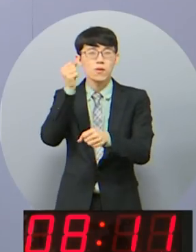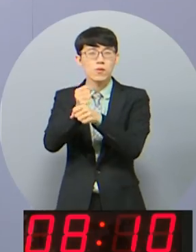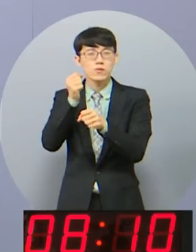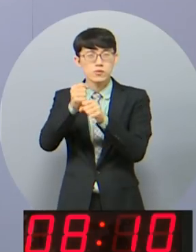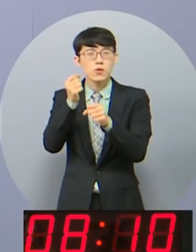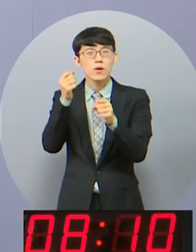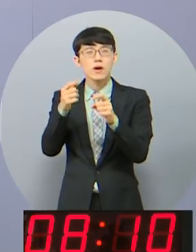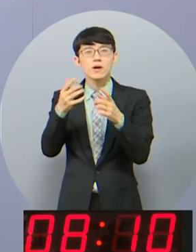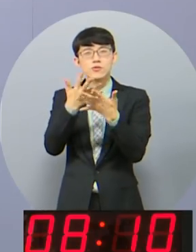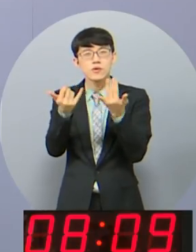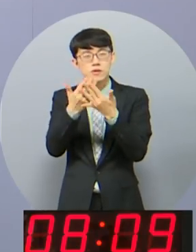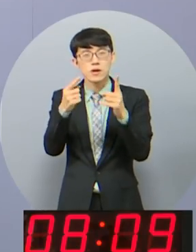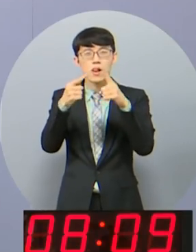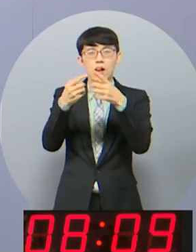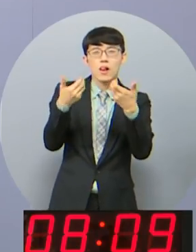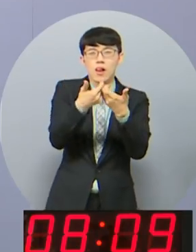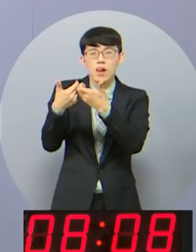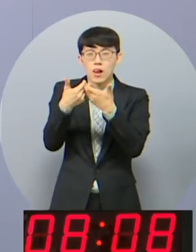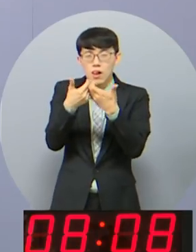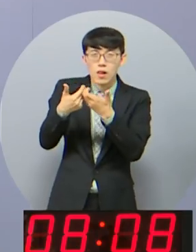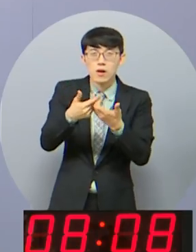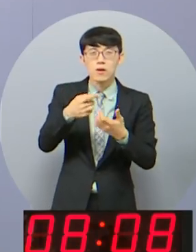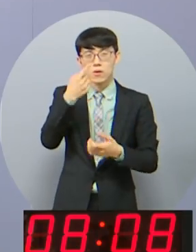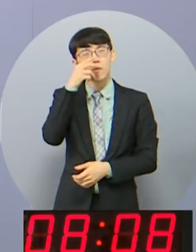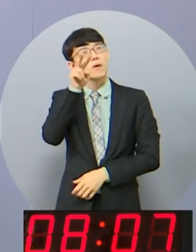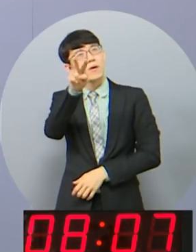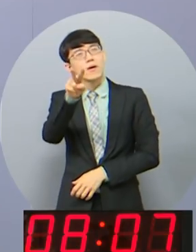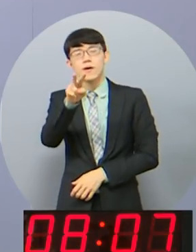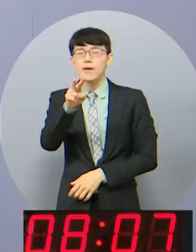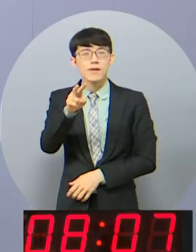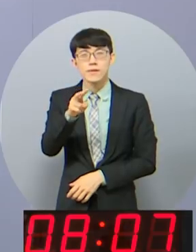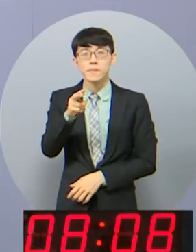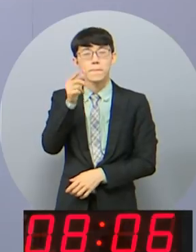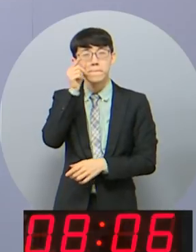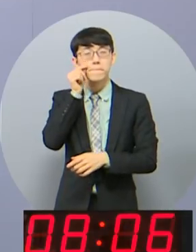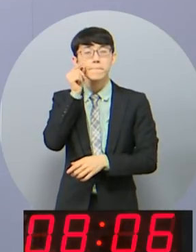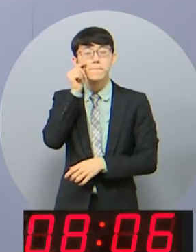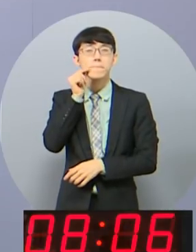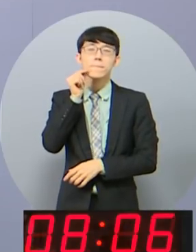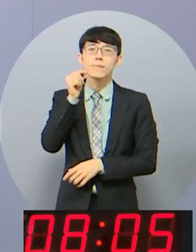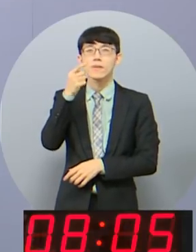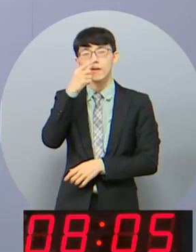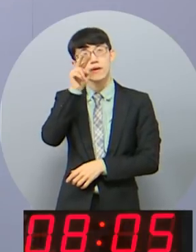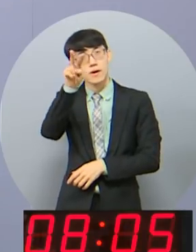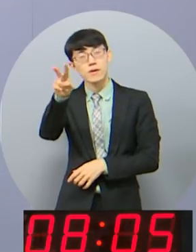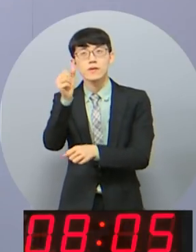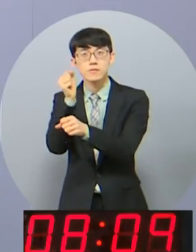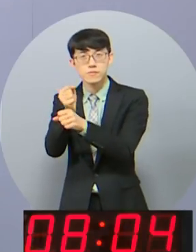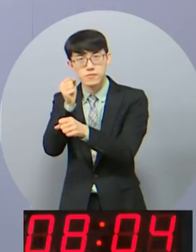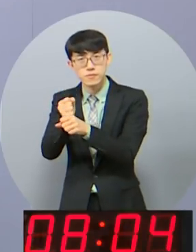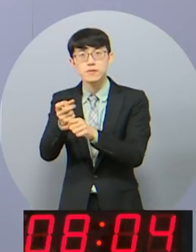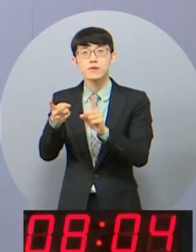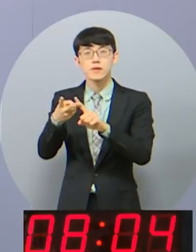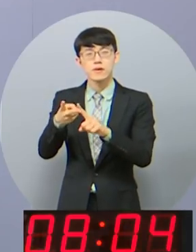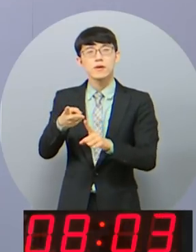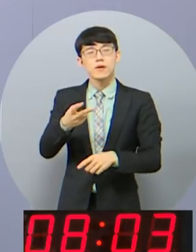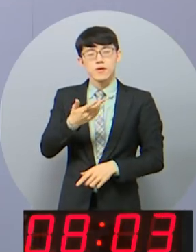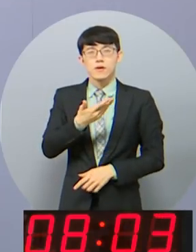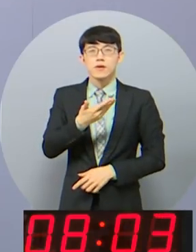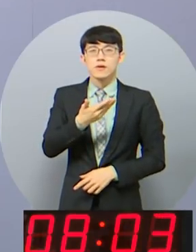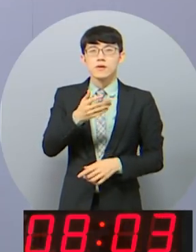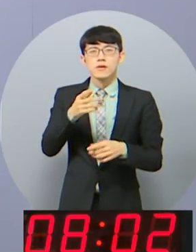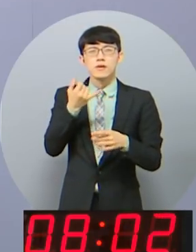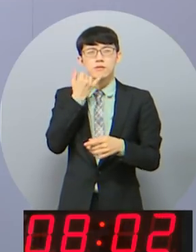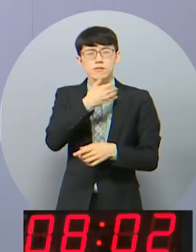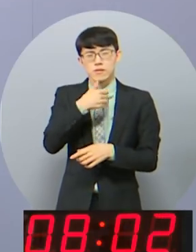恩心中有很多很多的这个不舍，因为看到学生跟上班族，他可能上课8小时，上班族